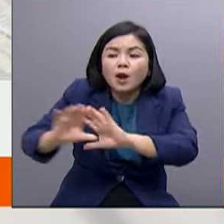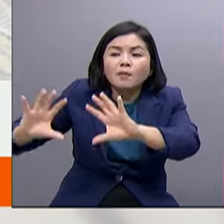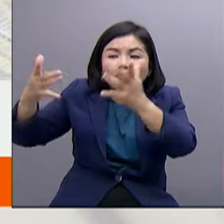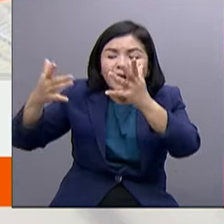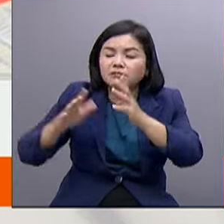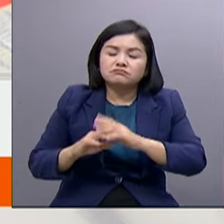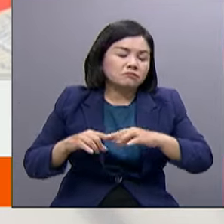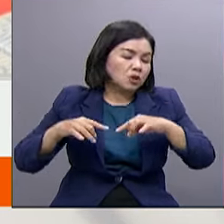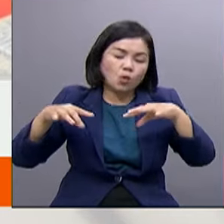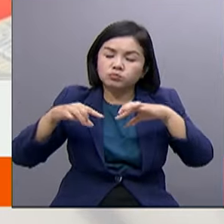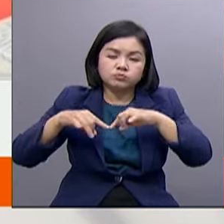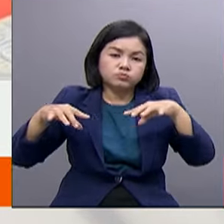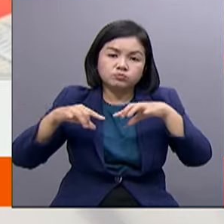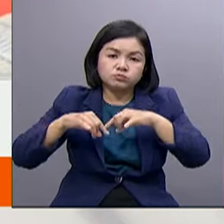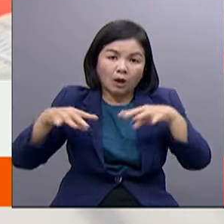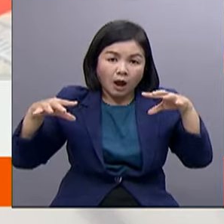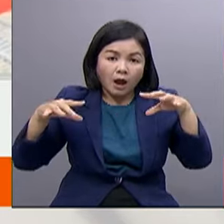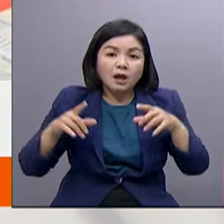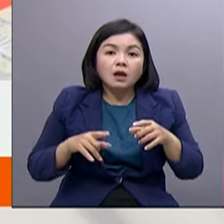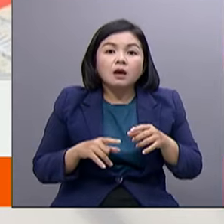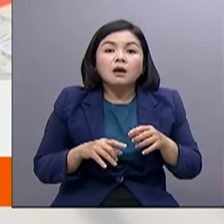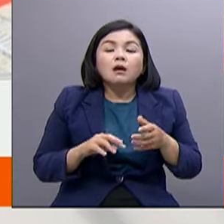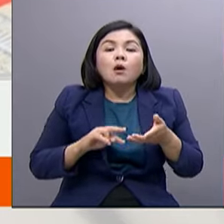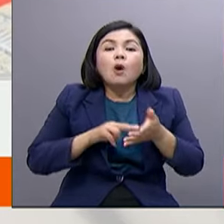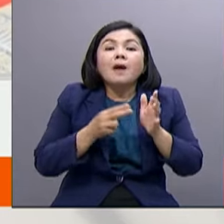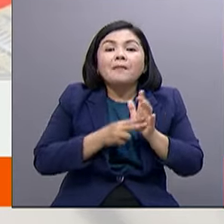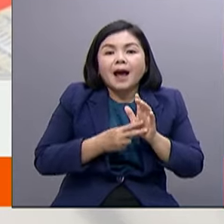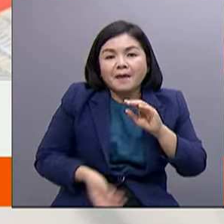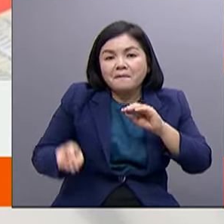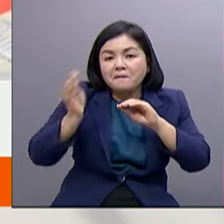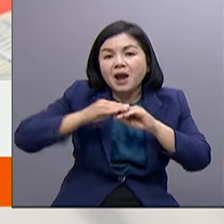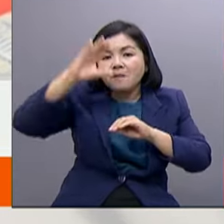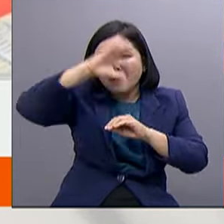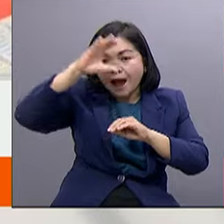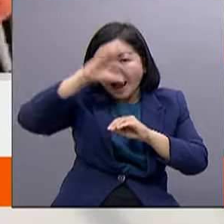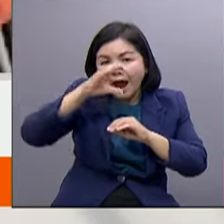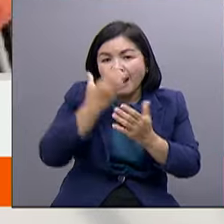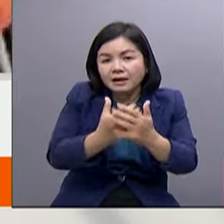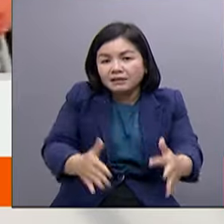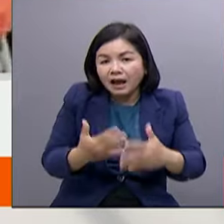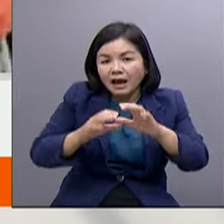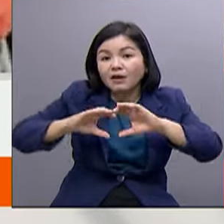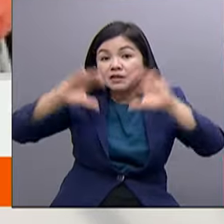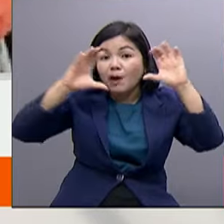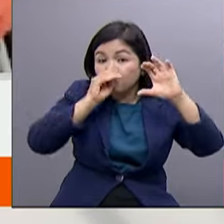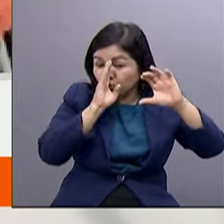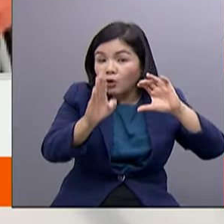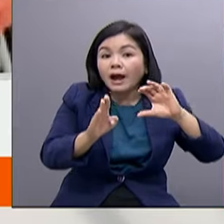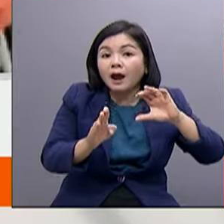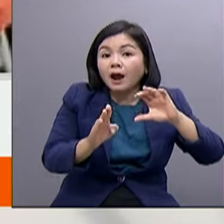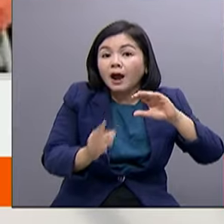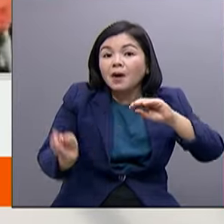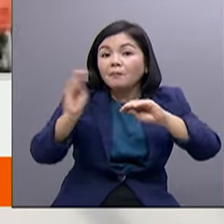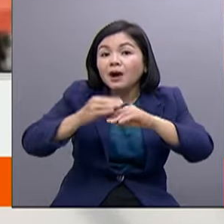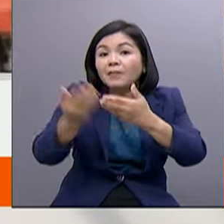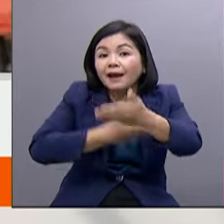่ จริงๆมันคือการเพิ่มช่องทางของการหารายได้ให้รัฐมากกว่า ค่ะ นะครับถ้าพูดตรงไปตรงมาอย่างนั้นนะครับแล้วต้องการหารายได้ม